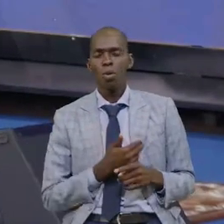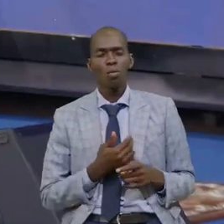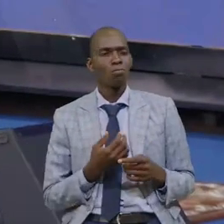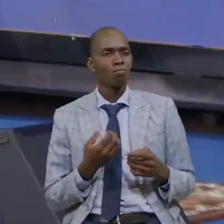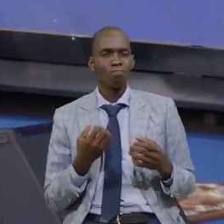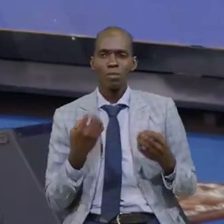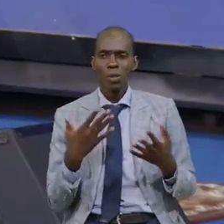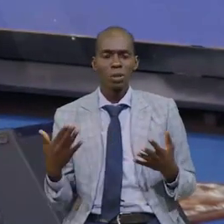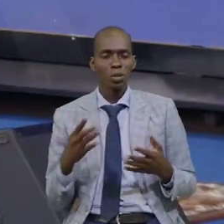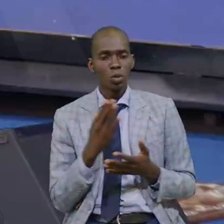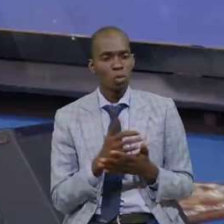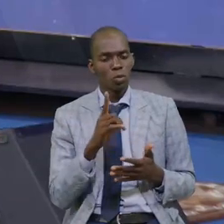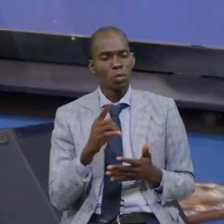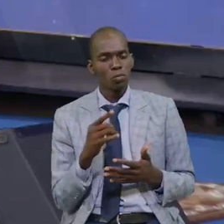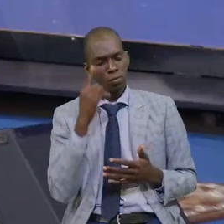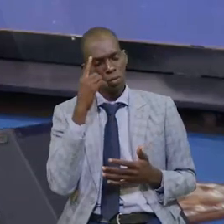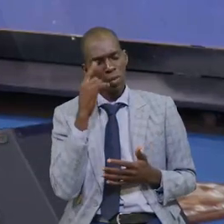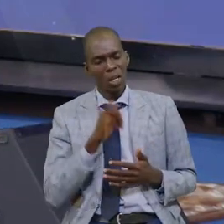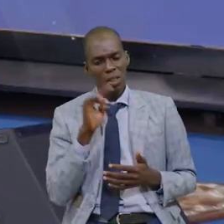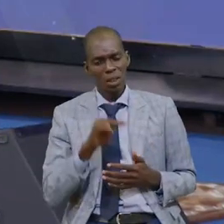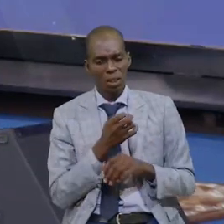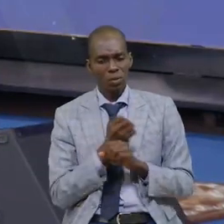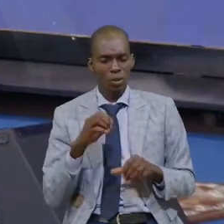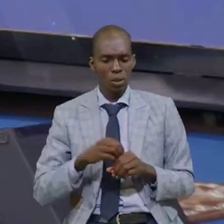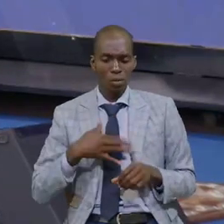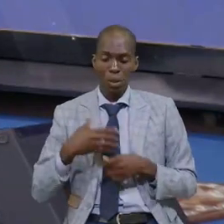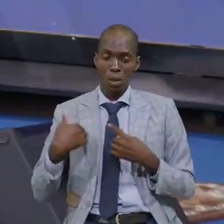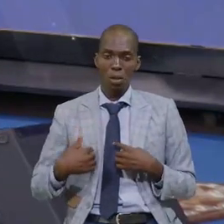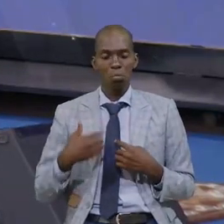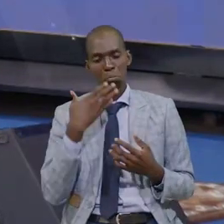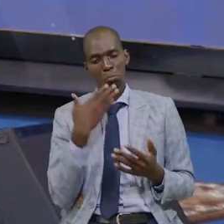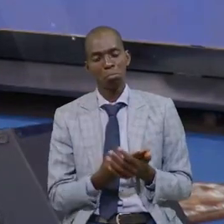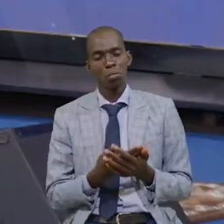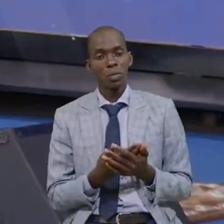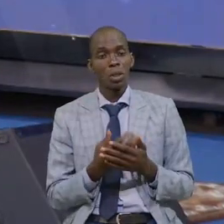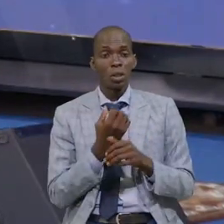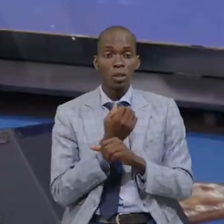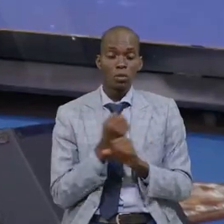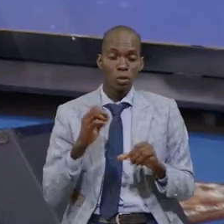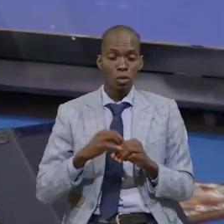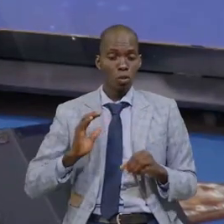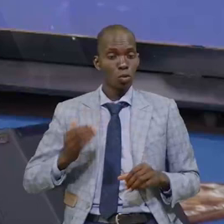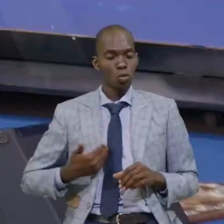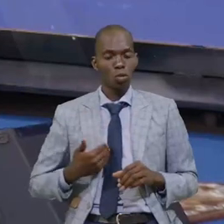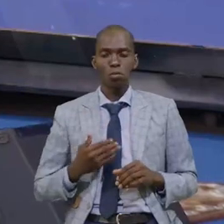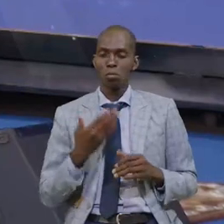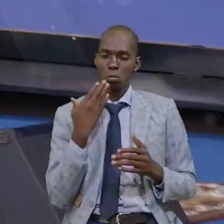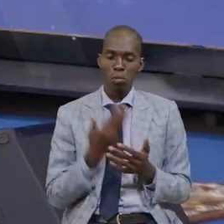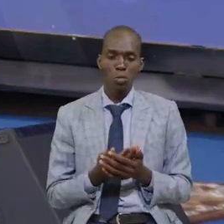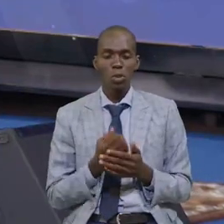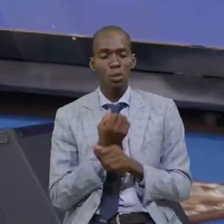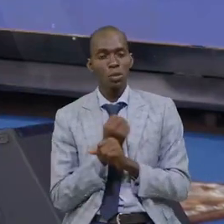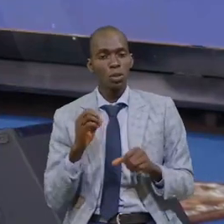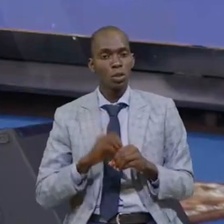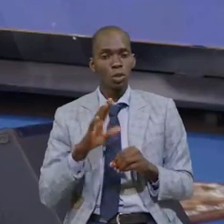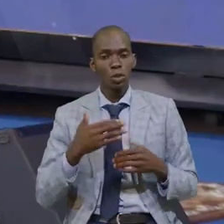beaucoup pensaient, oh, le salut dans mon cœur, oui, ça c'est bon, dans ton âme, dans ton corps, dans